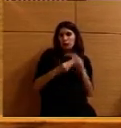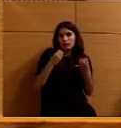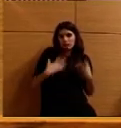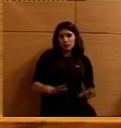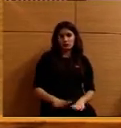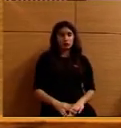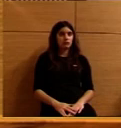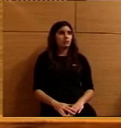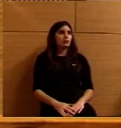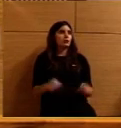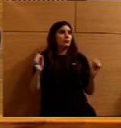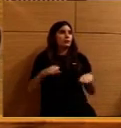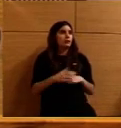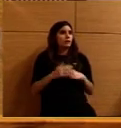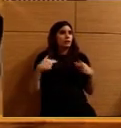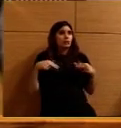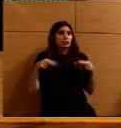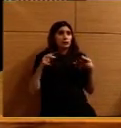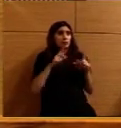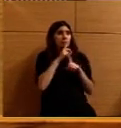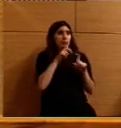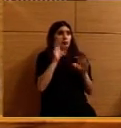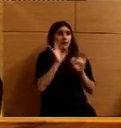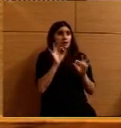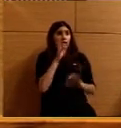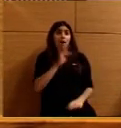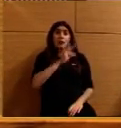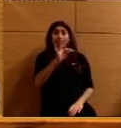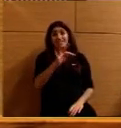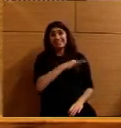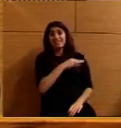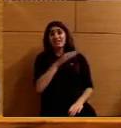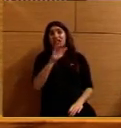cosa. No hi ha ninguna pregunta més, doncs ara, senyor Rius.